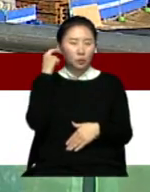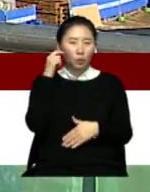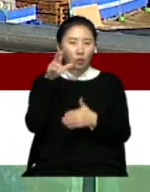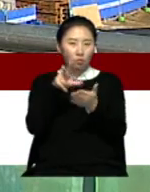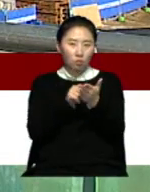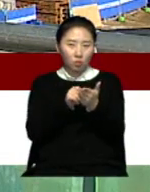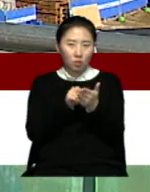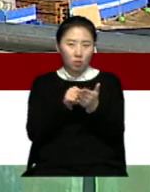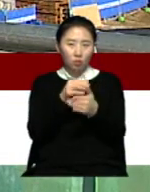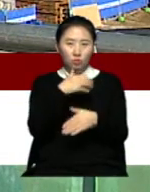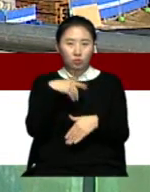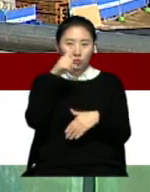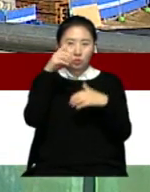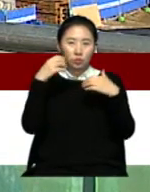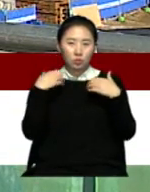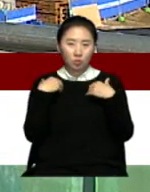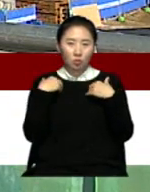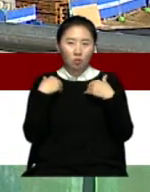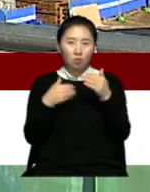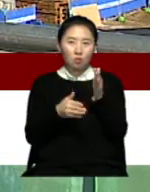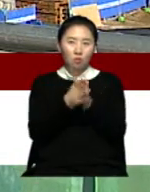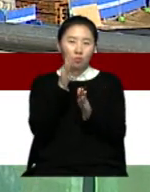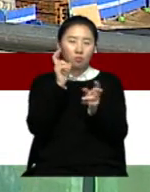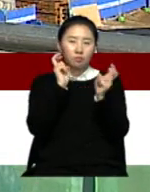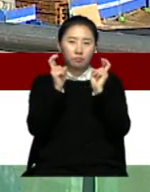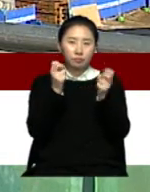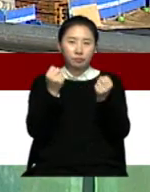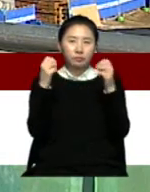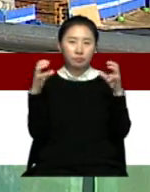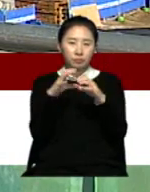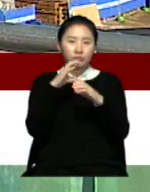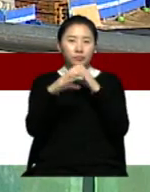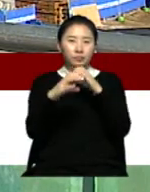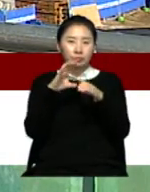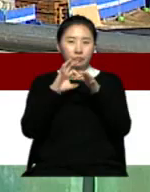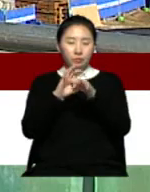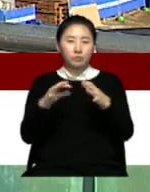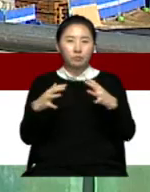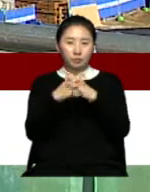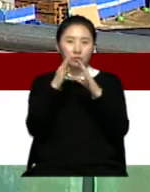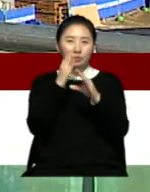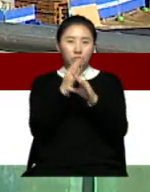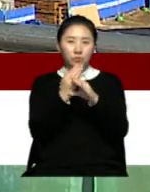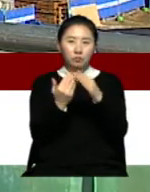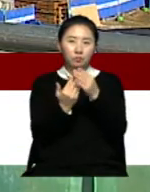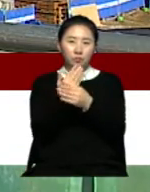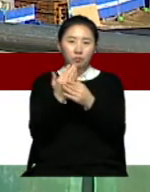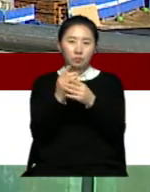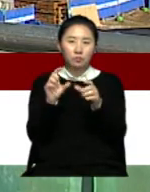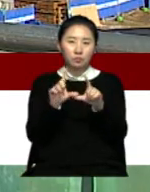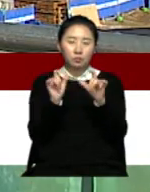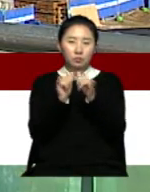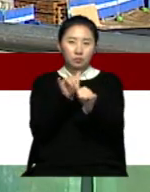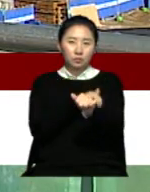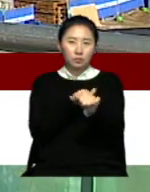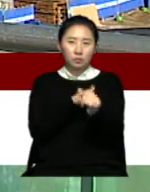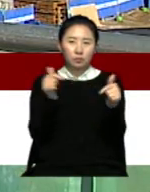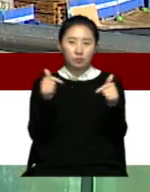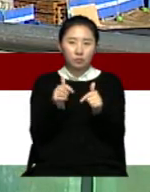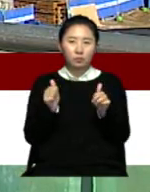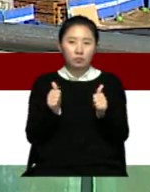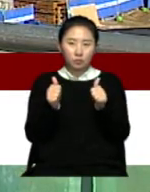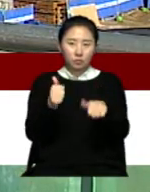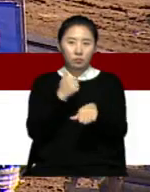구청과 그 시공사 간의 어떤 소통과 협업을 통해서 공사 중에 발생할 수 있는 주민 불편을 최소화하려고